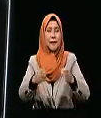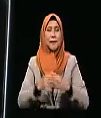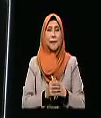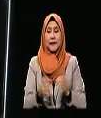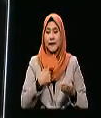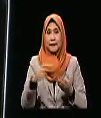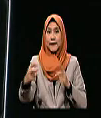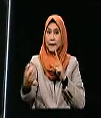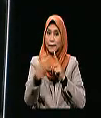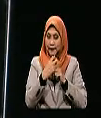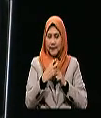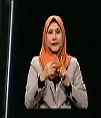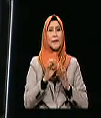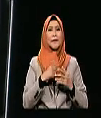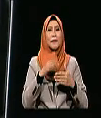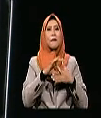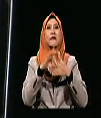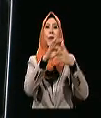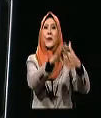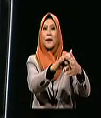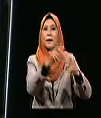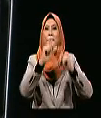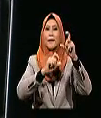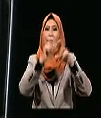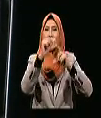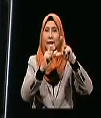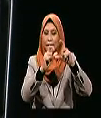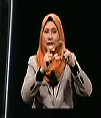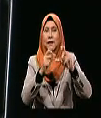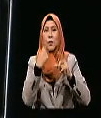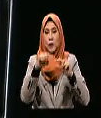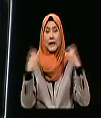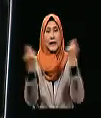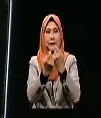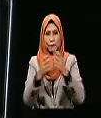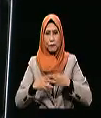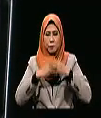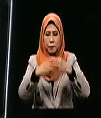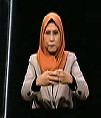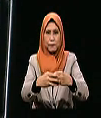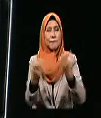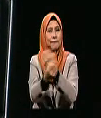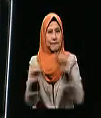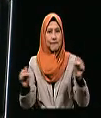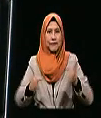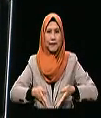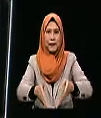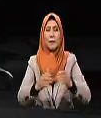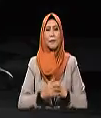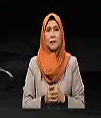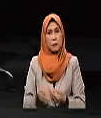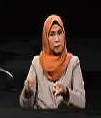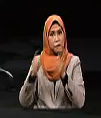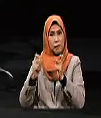DBKR dan saya minta pasukan DBKR untuk laksanakan serta-merta lah. Lebih cepatlah kalau terus hubungi